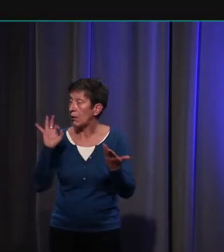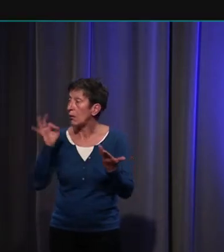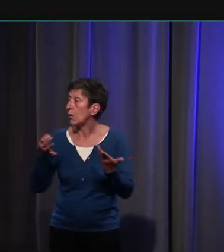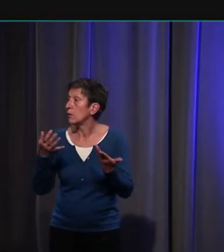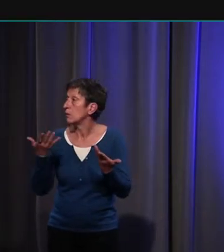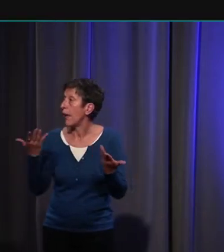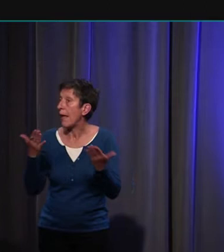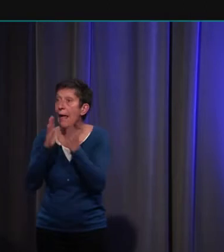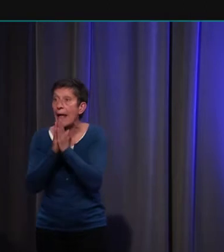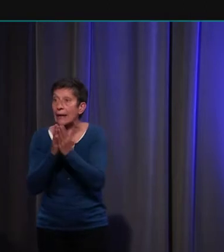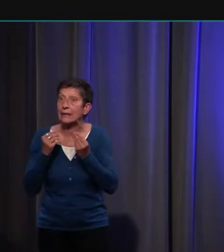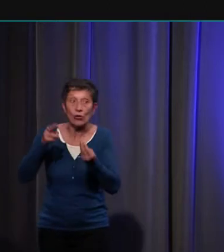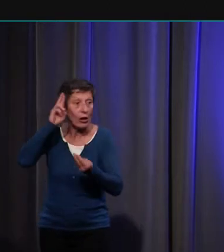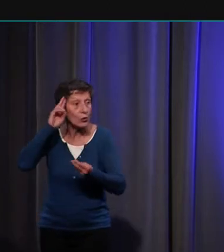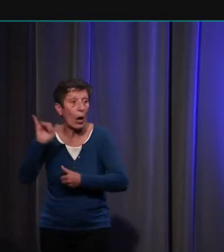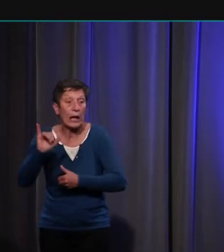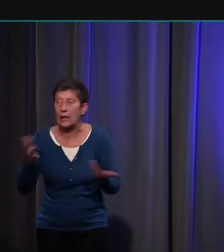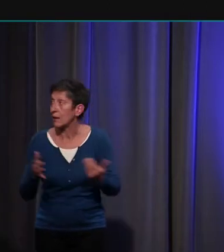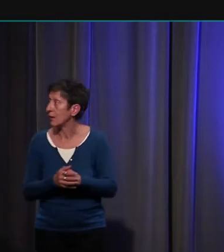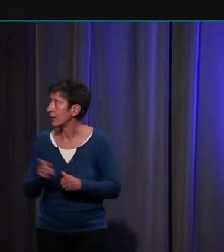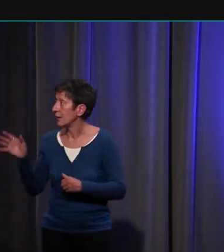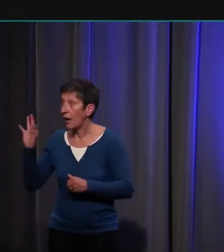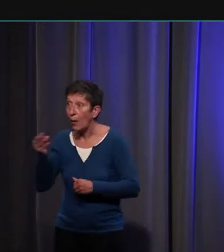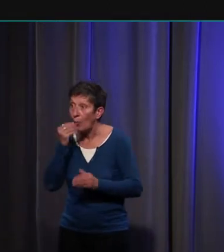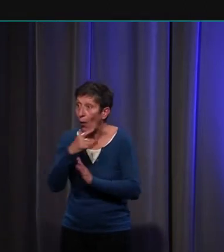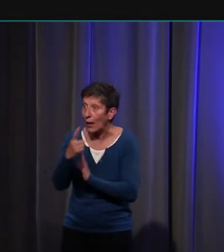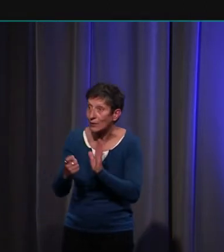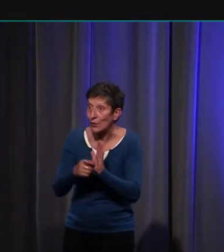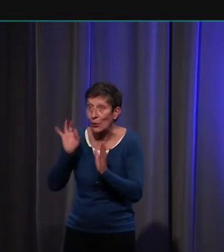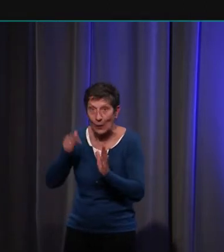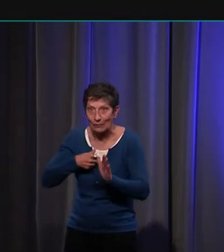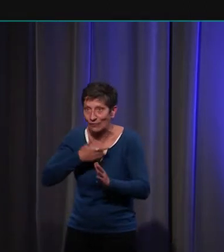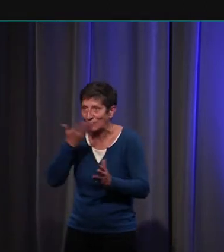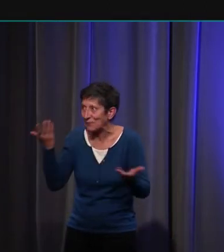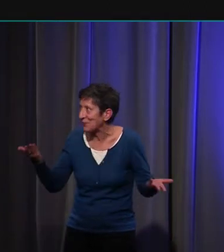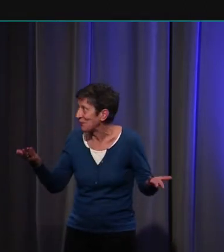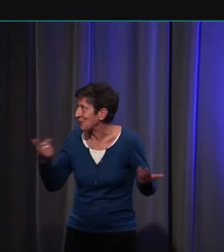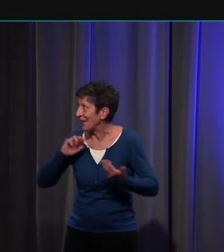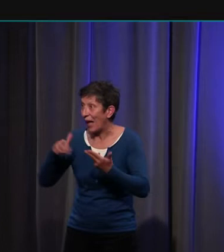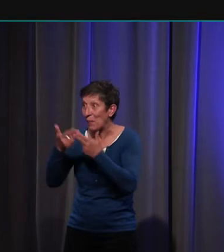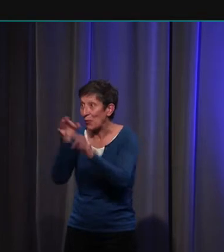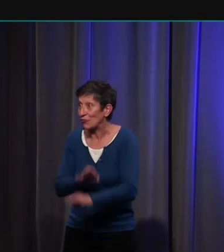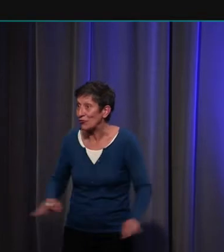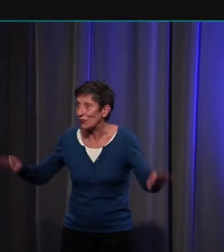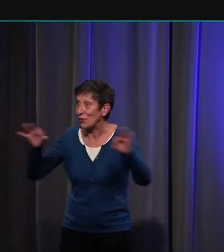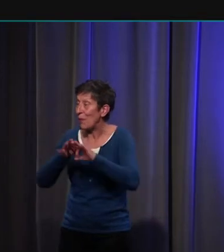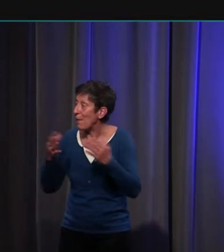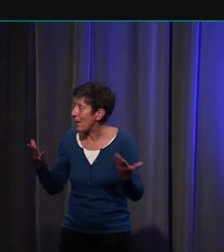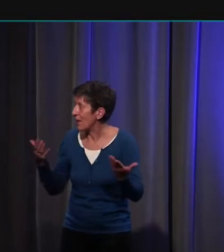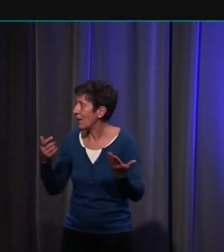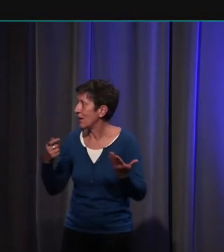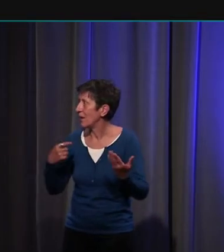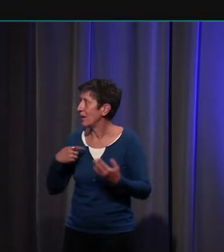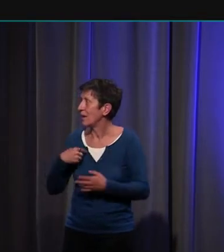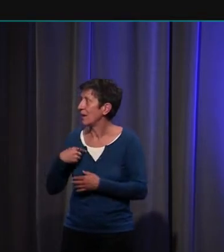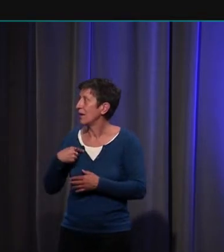à quelle bonne question ça elle est tellement bonne que je ne sais pas j'ai pas la réponse mais je pense que